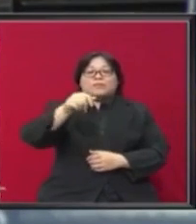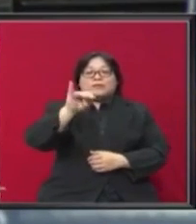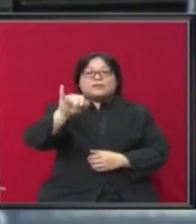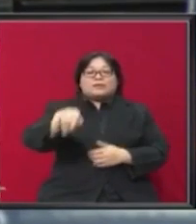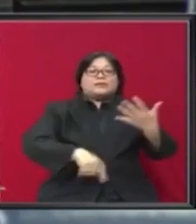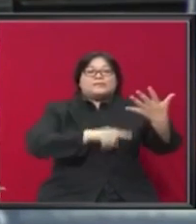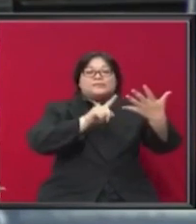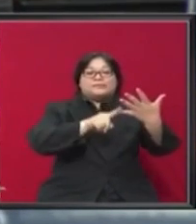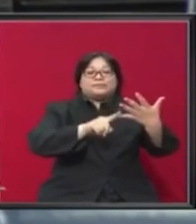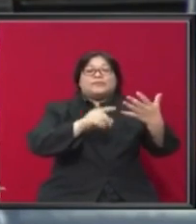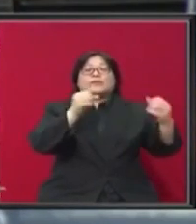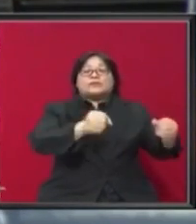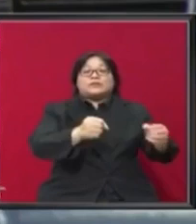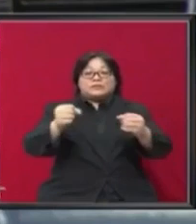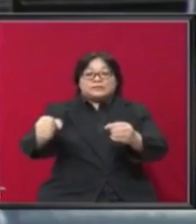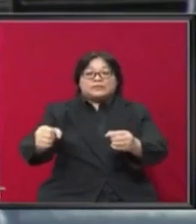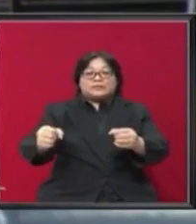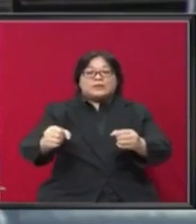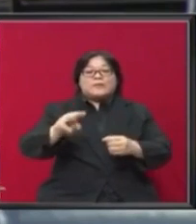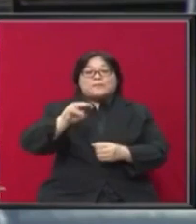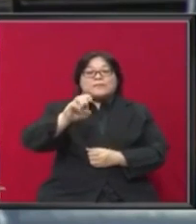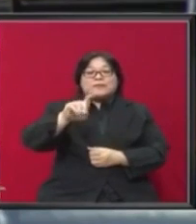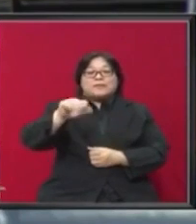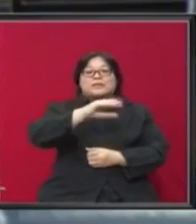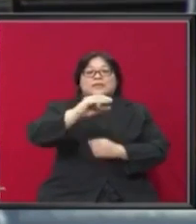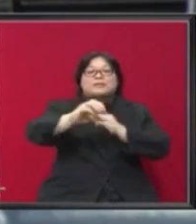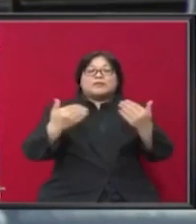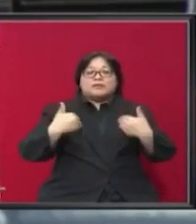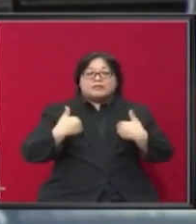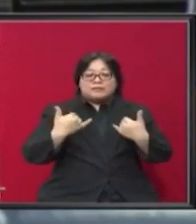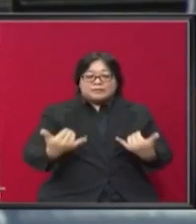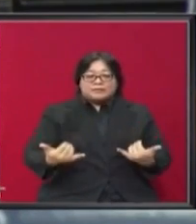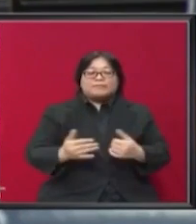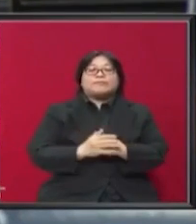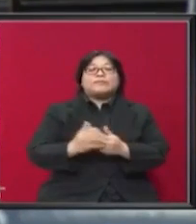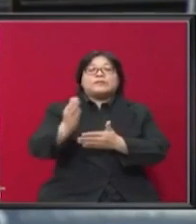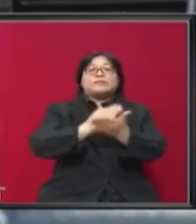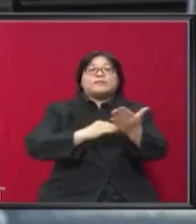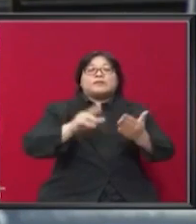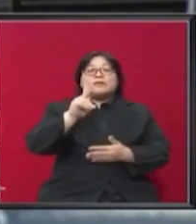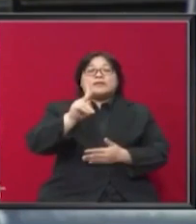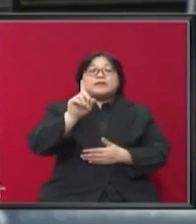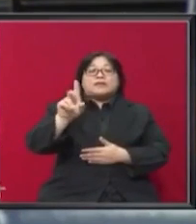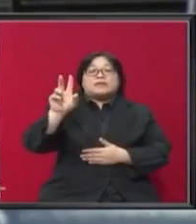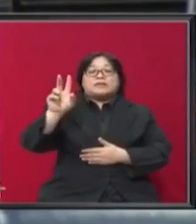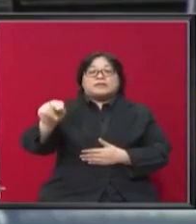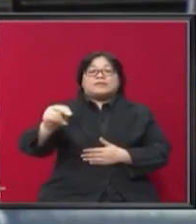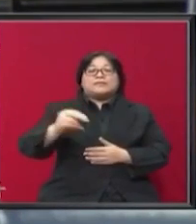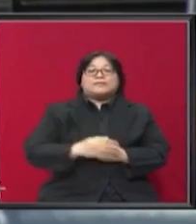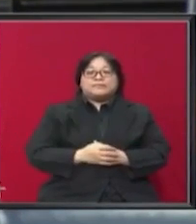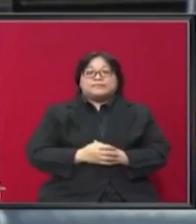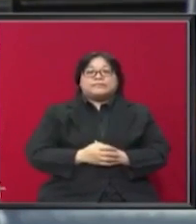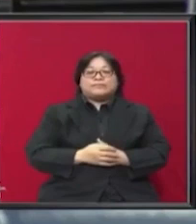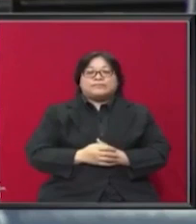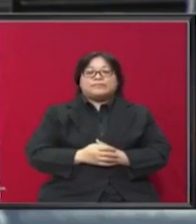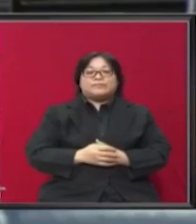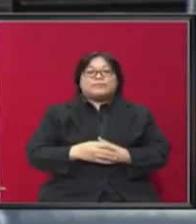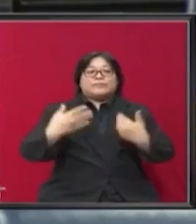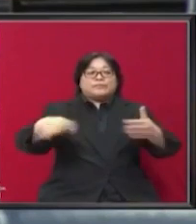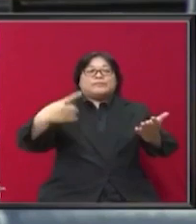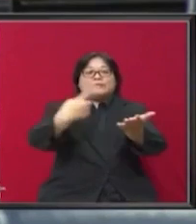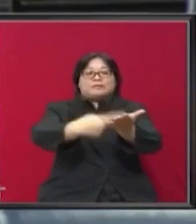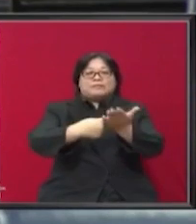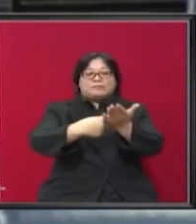PATI yang kelima strategi media dan publicity pihak KDI telah